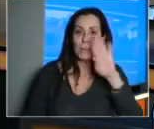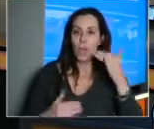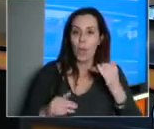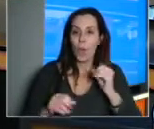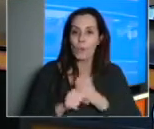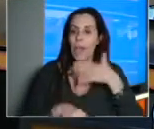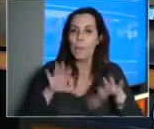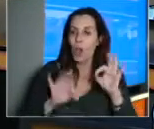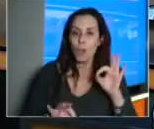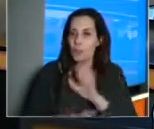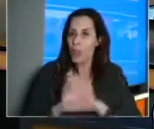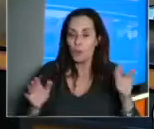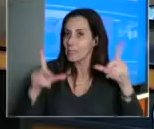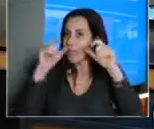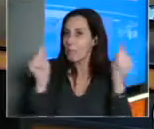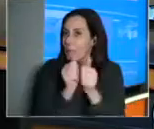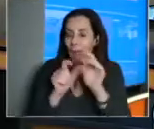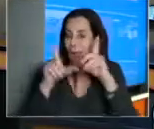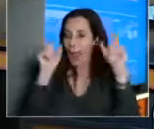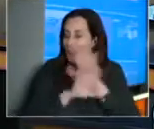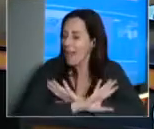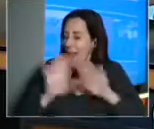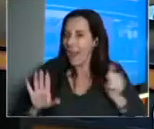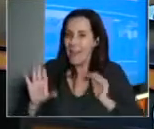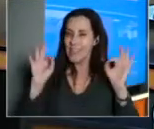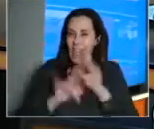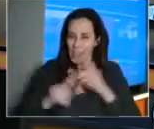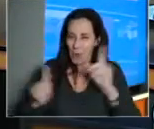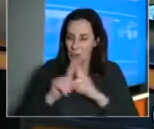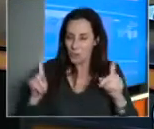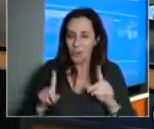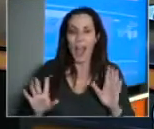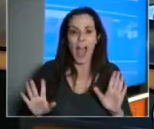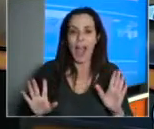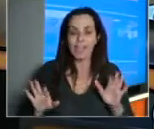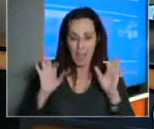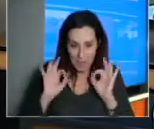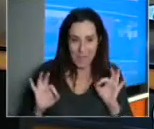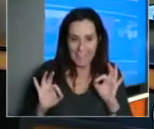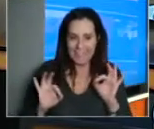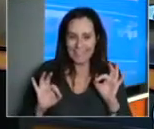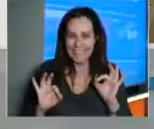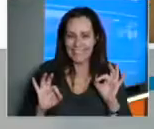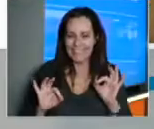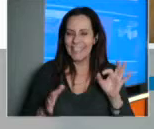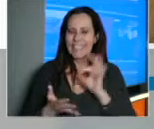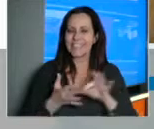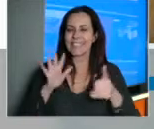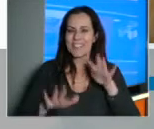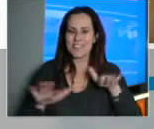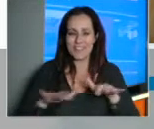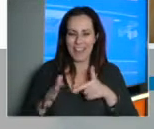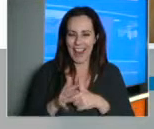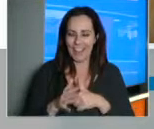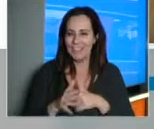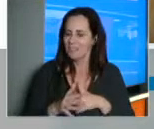עושה אחרי מערכת בחירות שבה אסור היה לו לפרסם את עצמו בתמונות עם חיילים? אז זהו, אז האמת היא... משחרר. שלשכת ראש הממשלה,